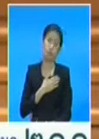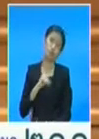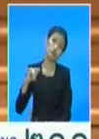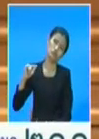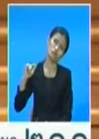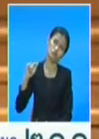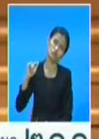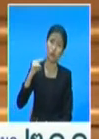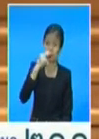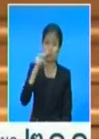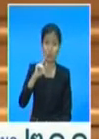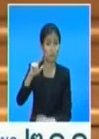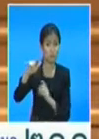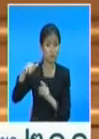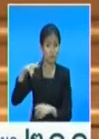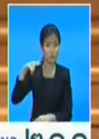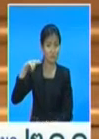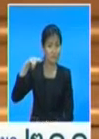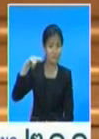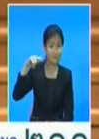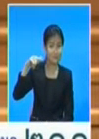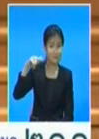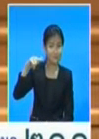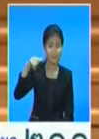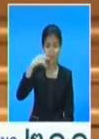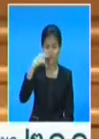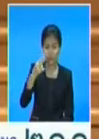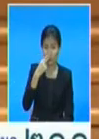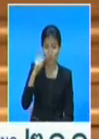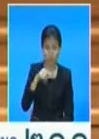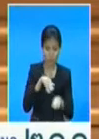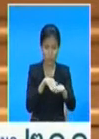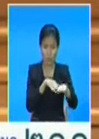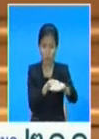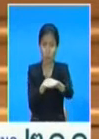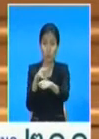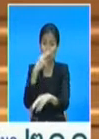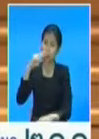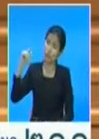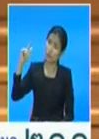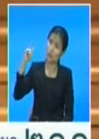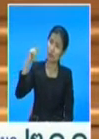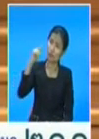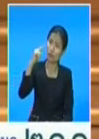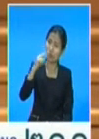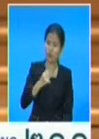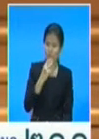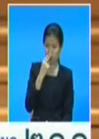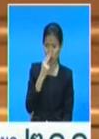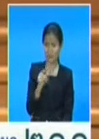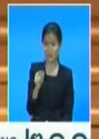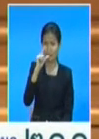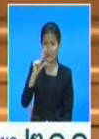รครับเมื่อก่อนจสร้อยจะมีเครื่องบินให้สจราจรขึ้นเครื่องผมไปเห็นพื้นที่สีเขียวอยู่ใกล้บางพัดก็คือบางกลว